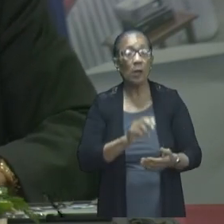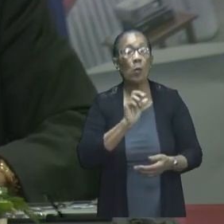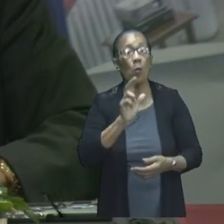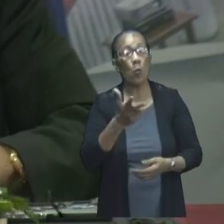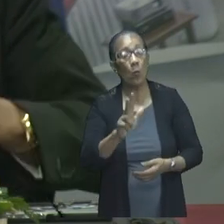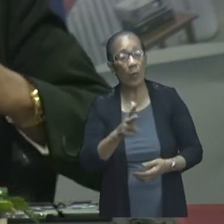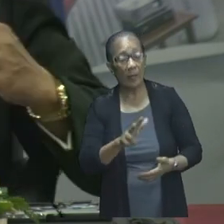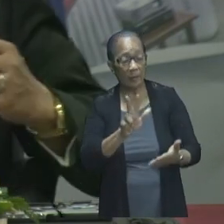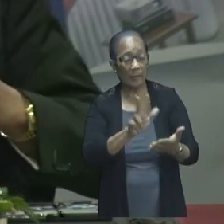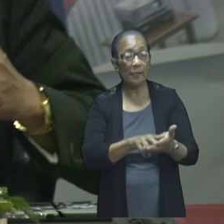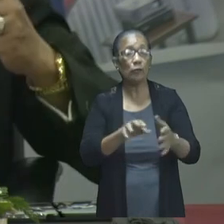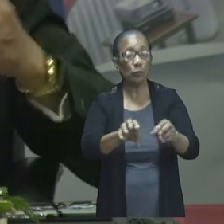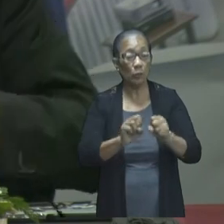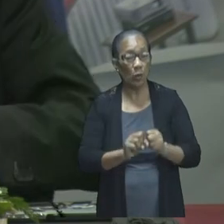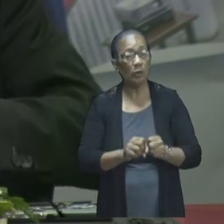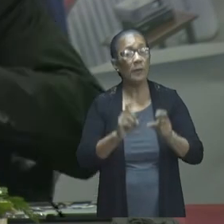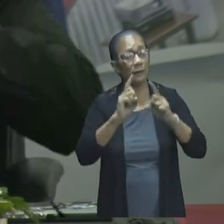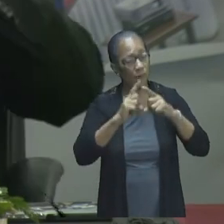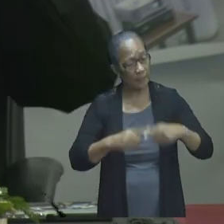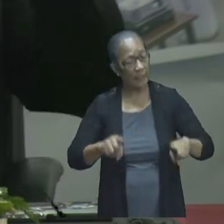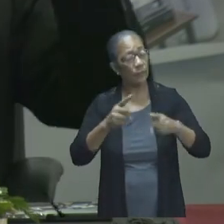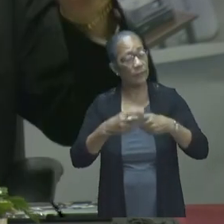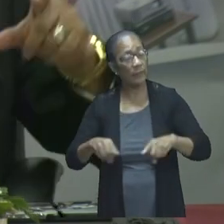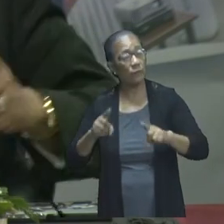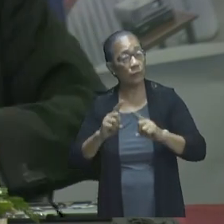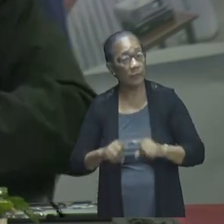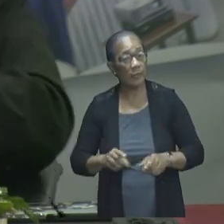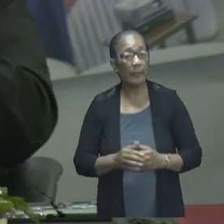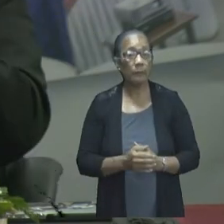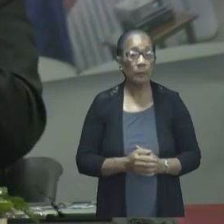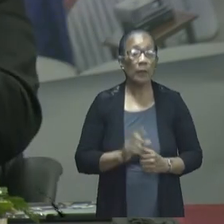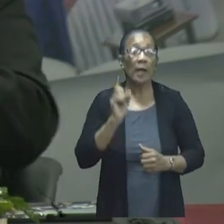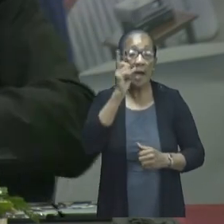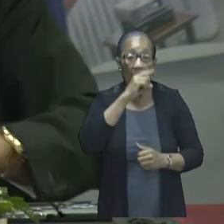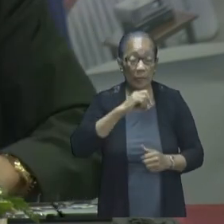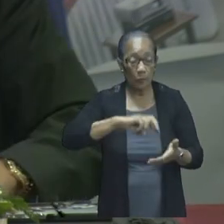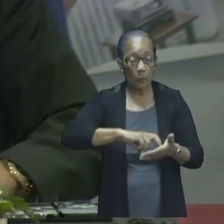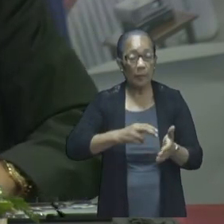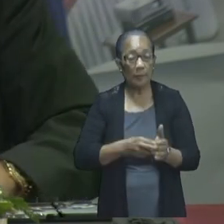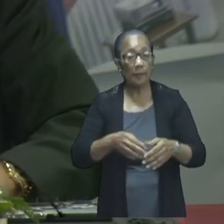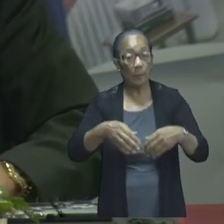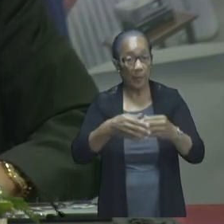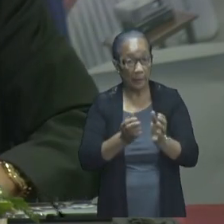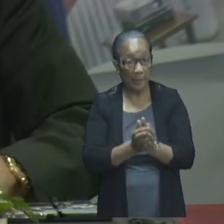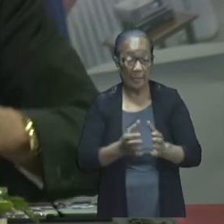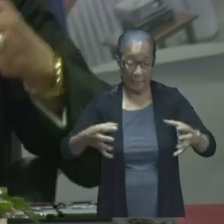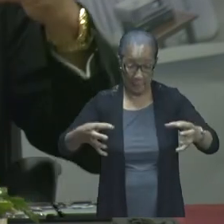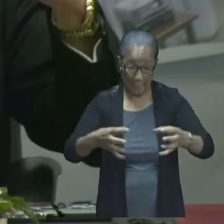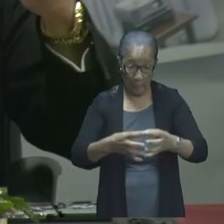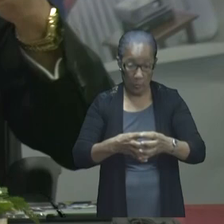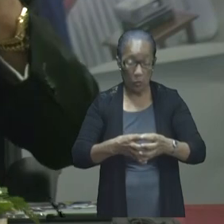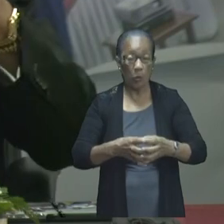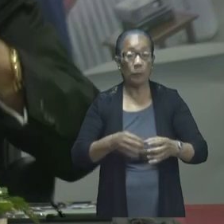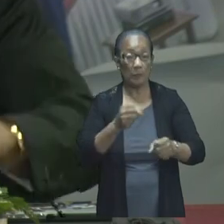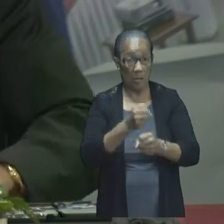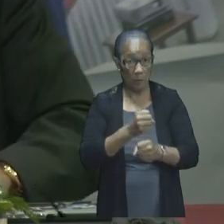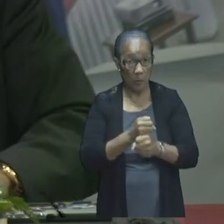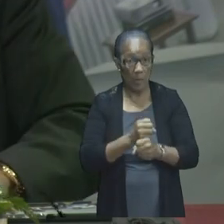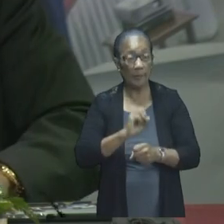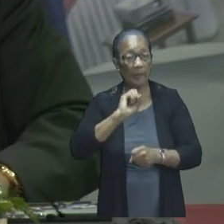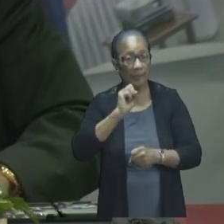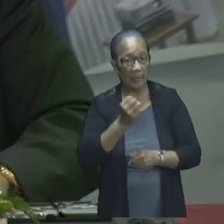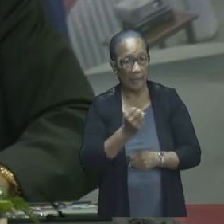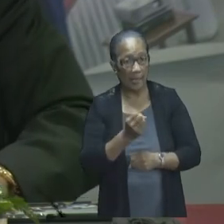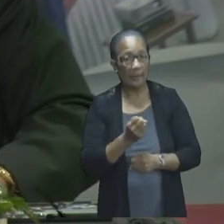maar dat verschilt en de cursus namelijk als juist politieke partijen daar komt om samen te werken dat je elkaar kan vinden